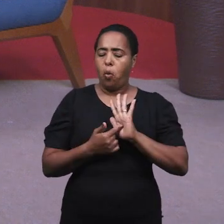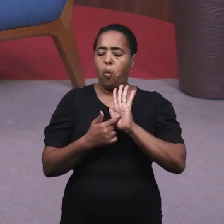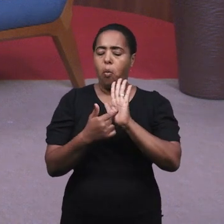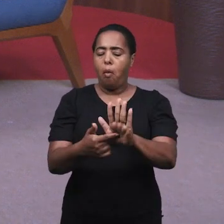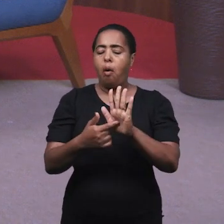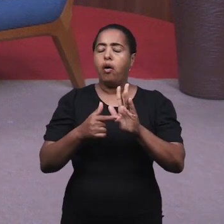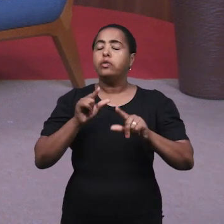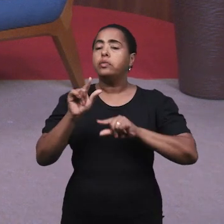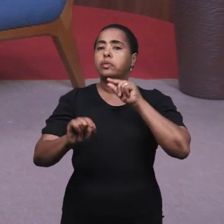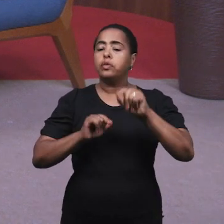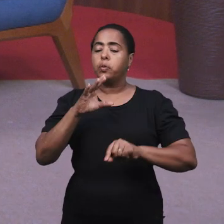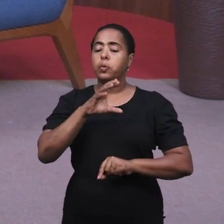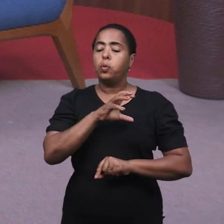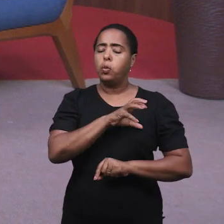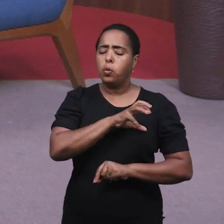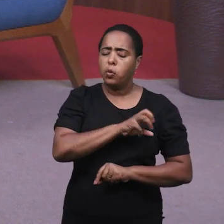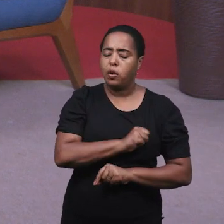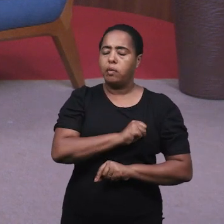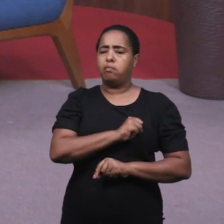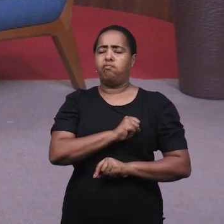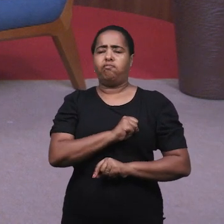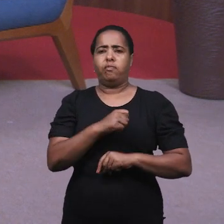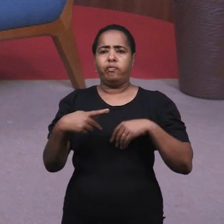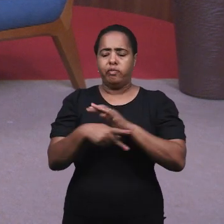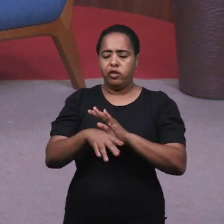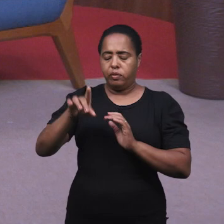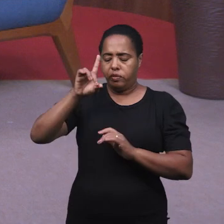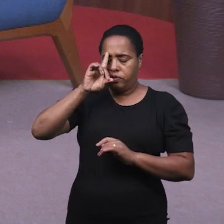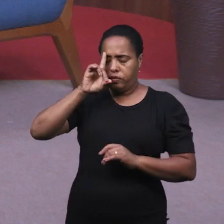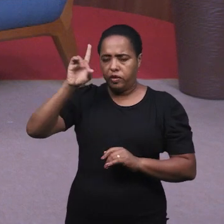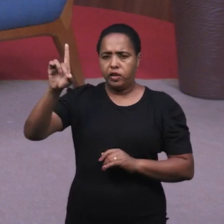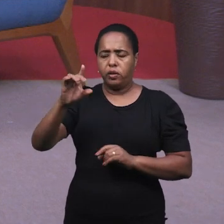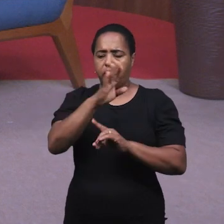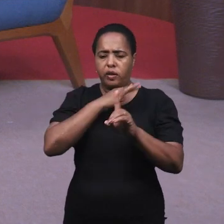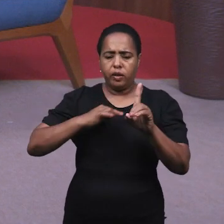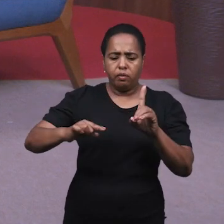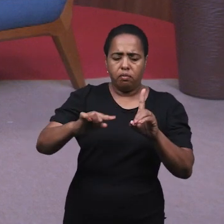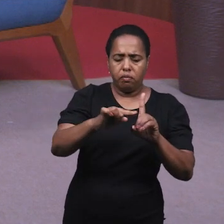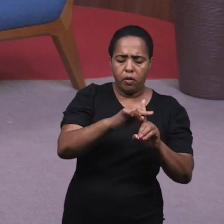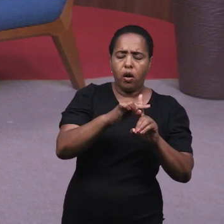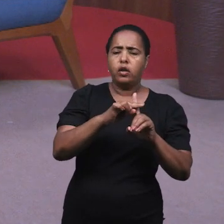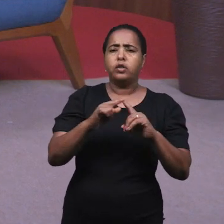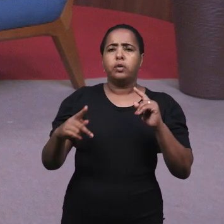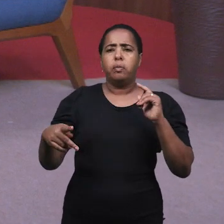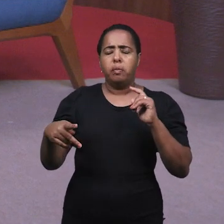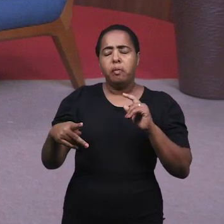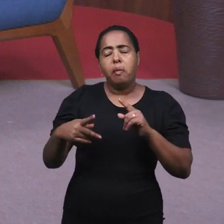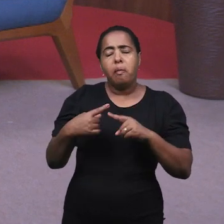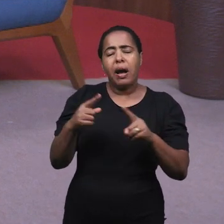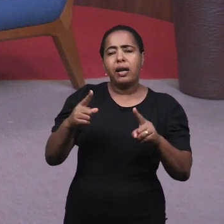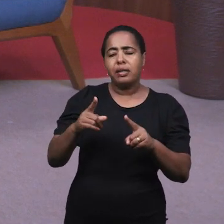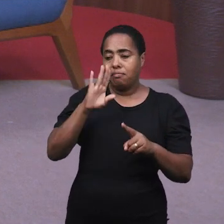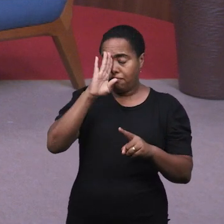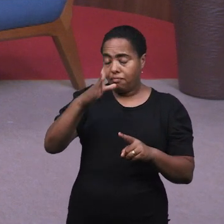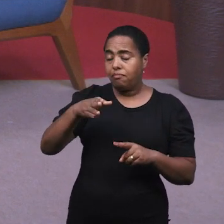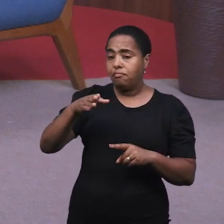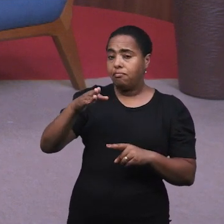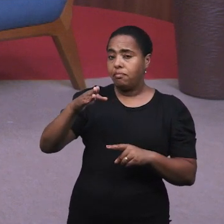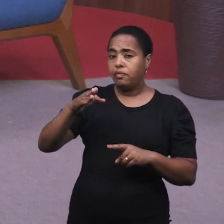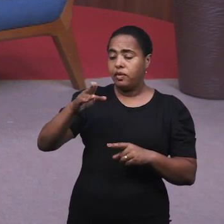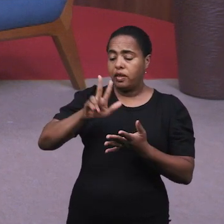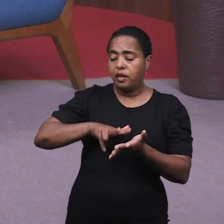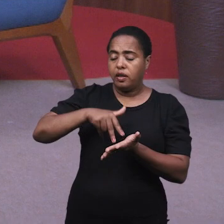parce que dans ce grand salut se trouve le grand amour de Dieu, le grand sacrifice de Jésus, sa grande résurrection,